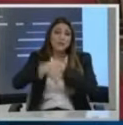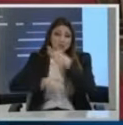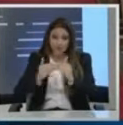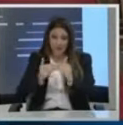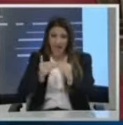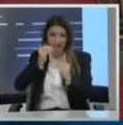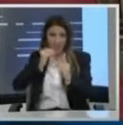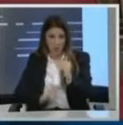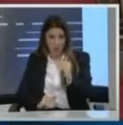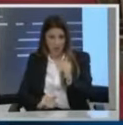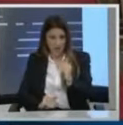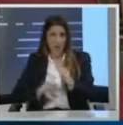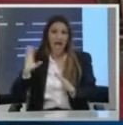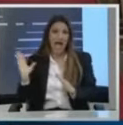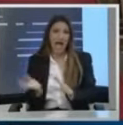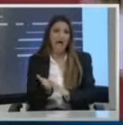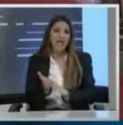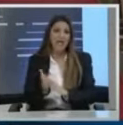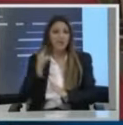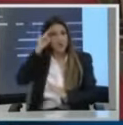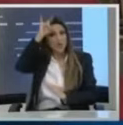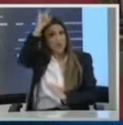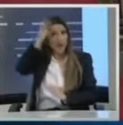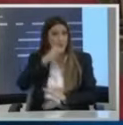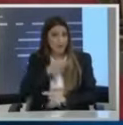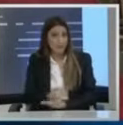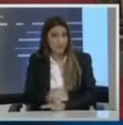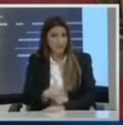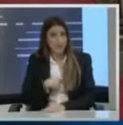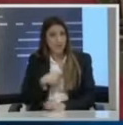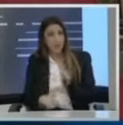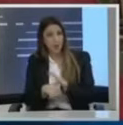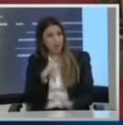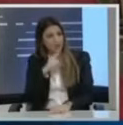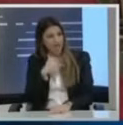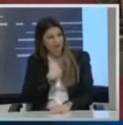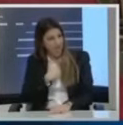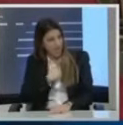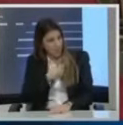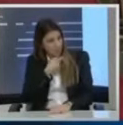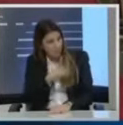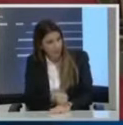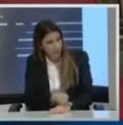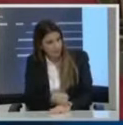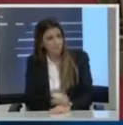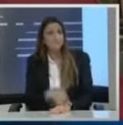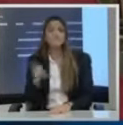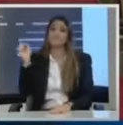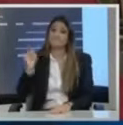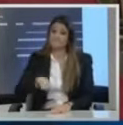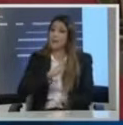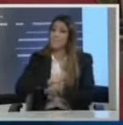Και από κάτω, άι στο διάβολο. Εγώ το είπα. Αυτό είναι στα πρακτικά. Κατά